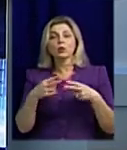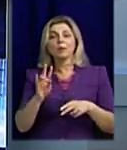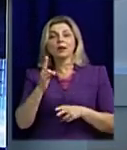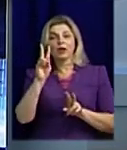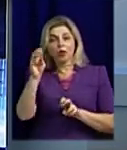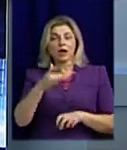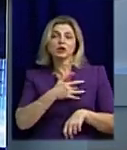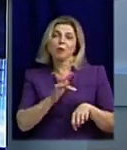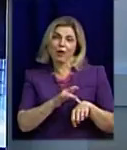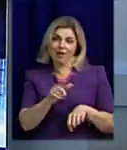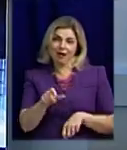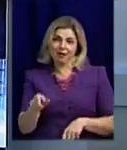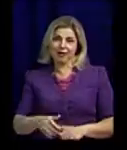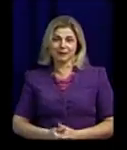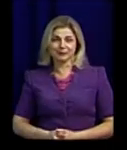з вболівальниками.